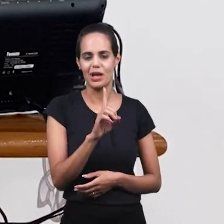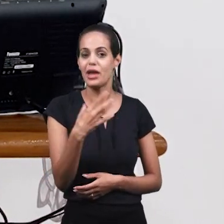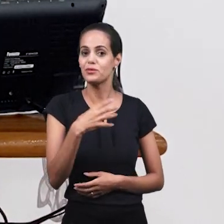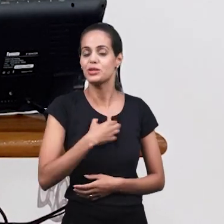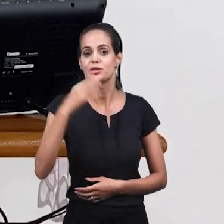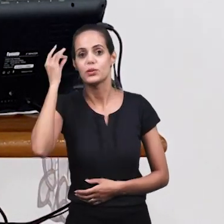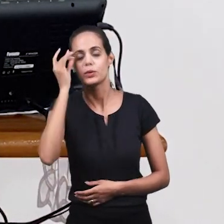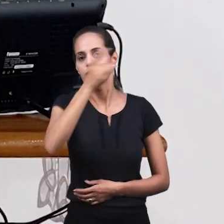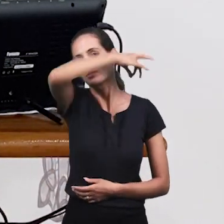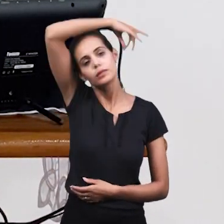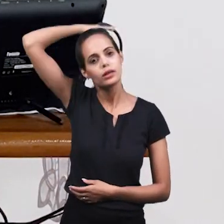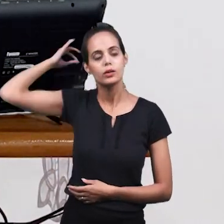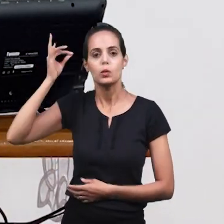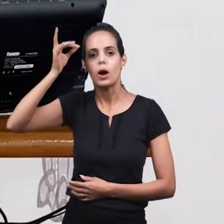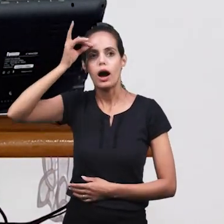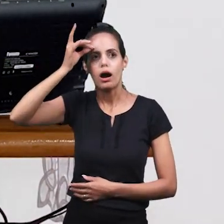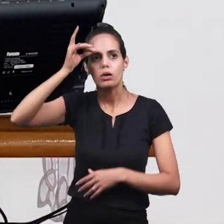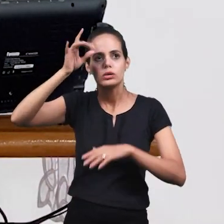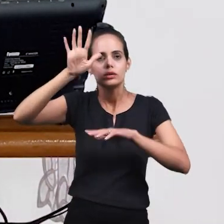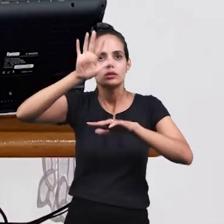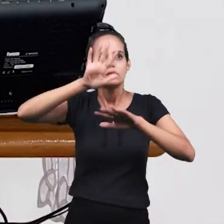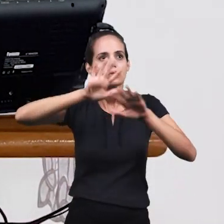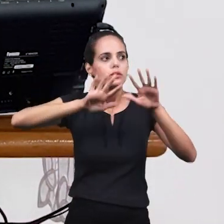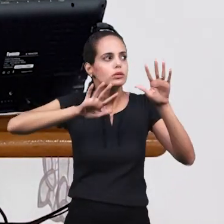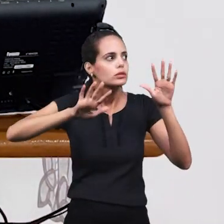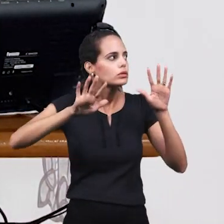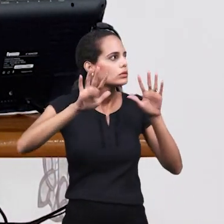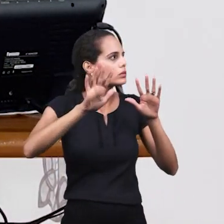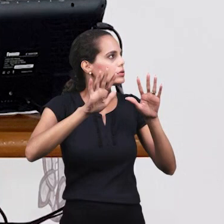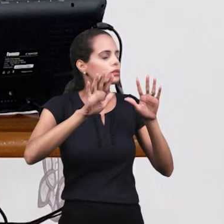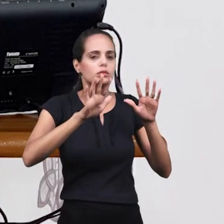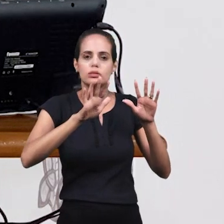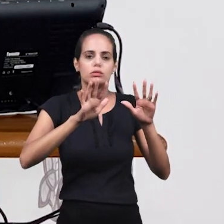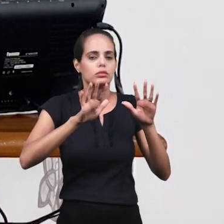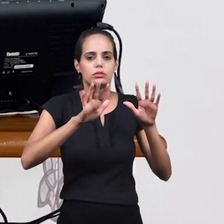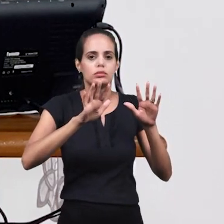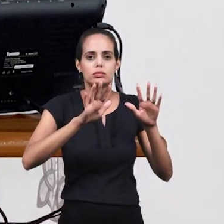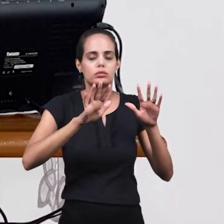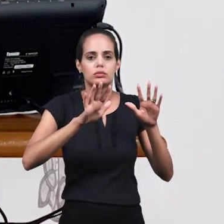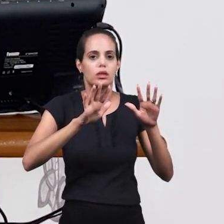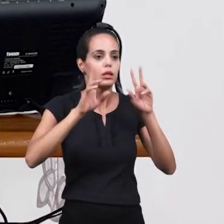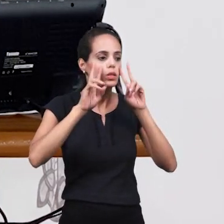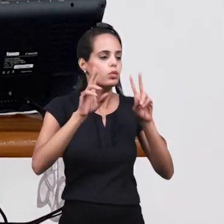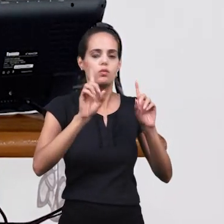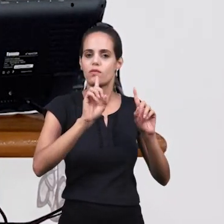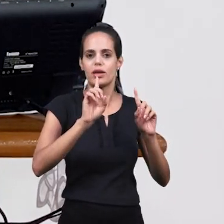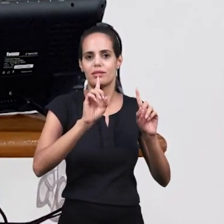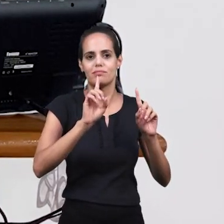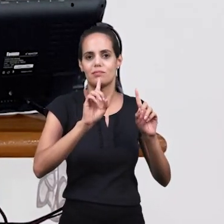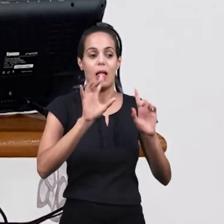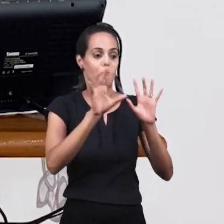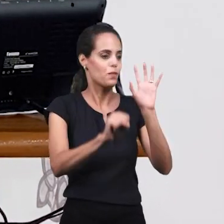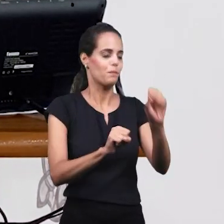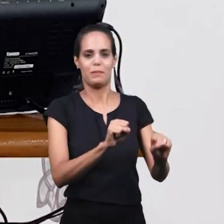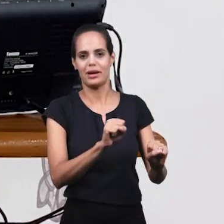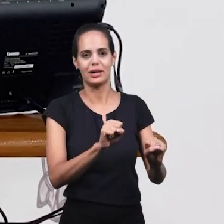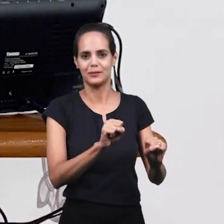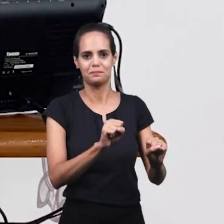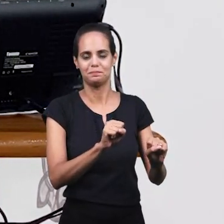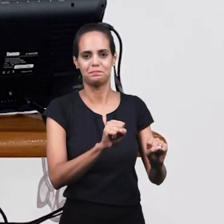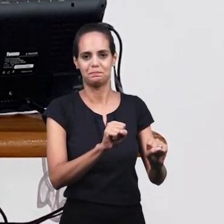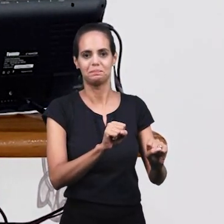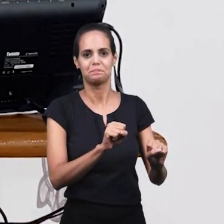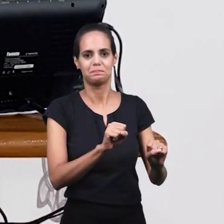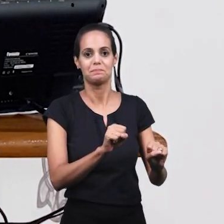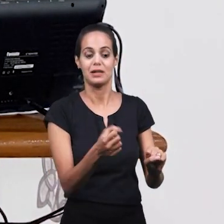celle que le peuple d'Israël vivait dans cette bataille finale. Nous faisons face à des grandes adversités, spécialement les